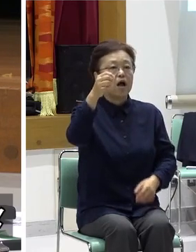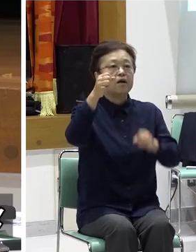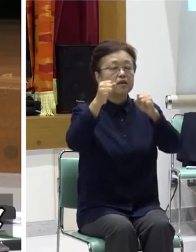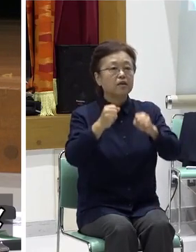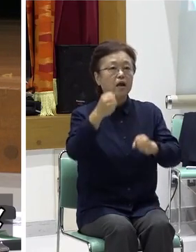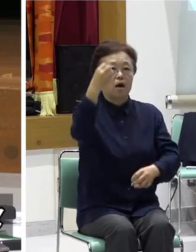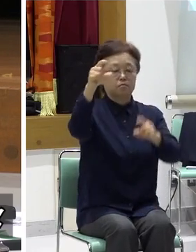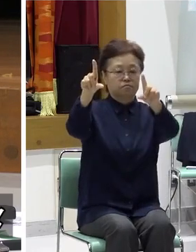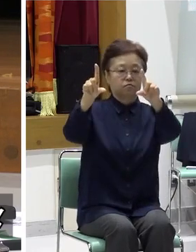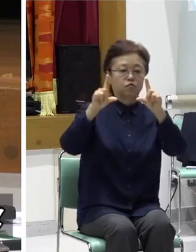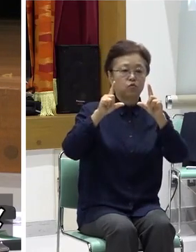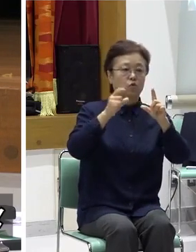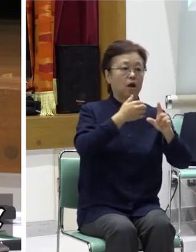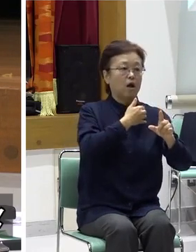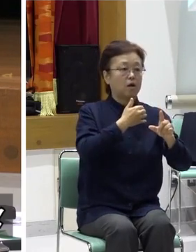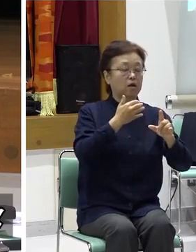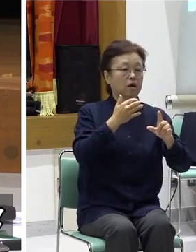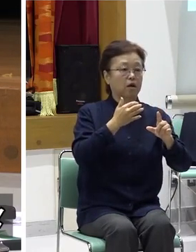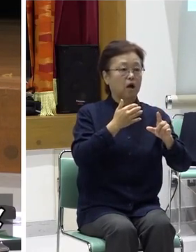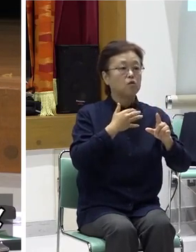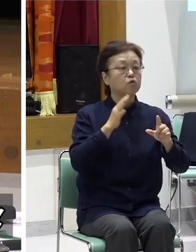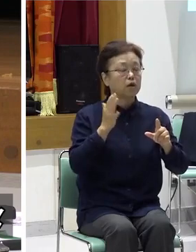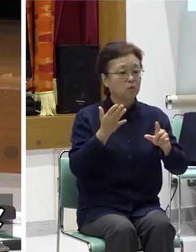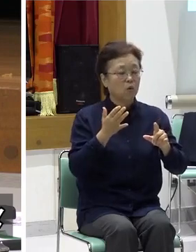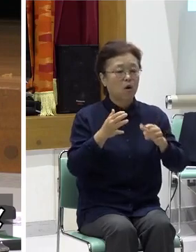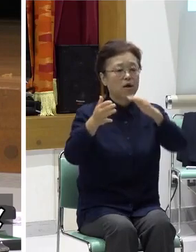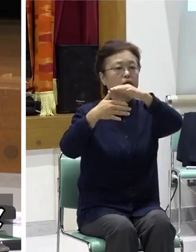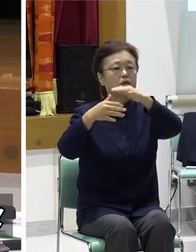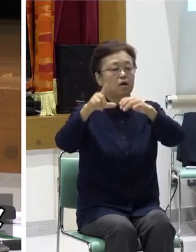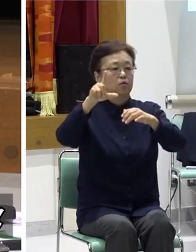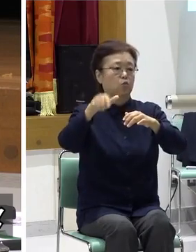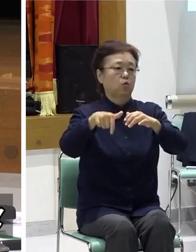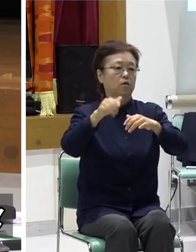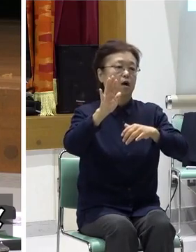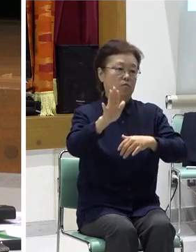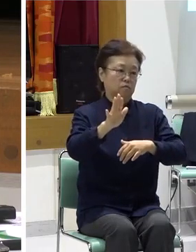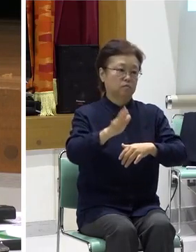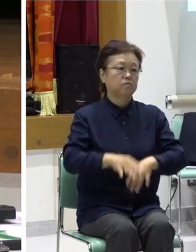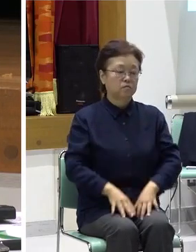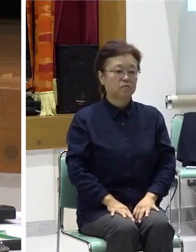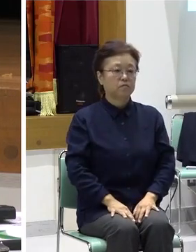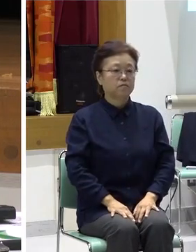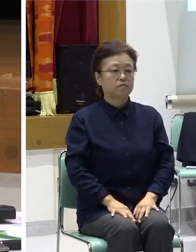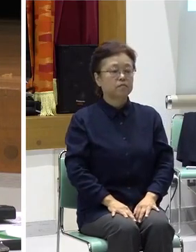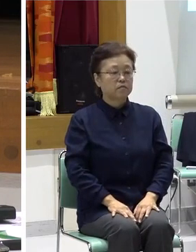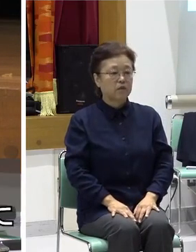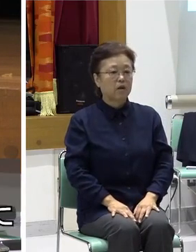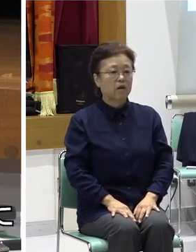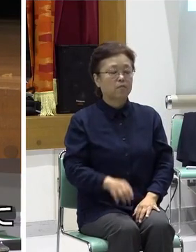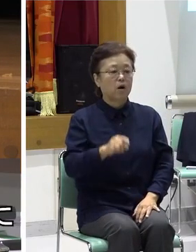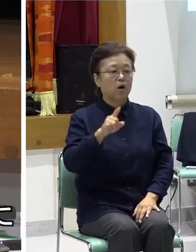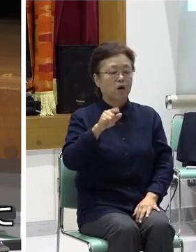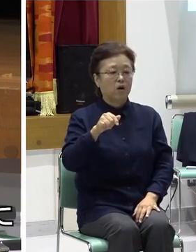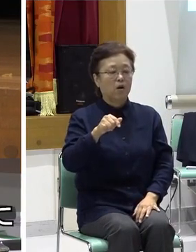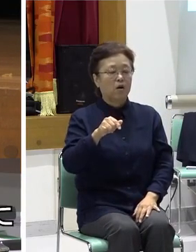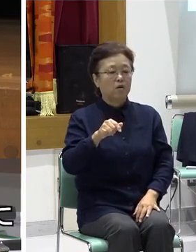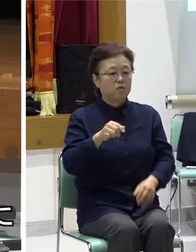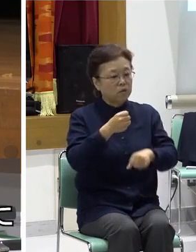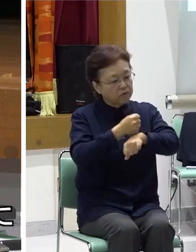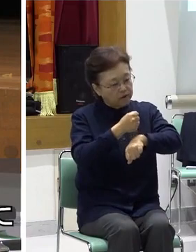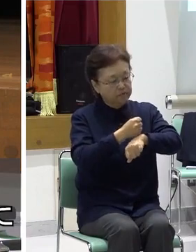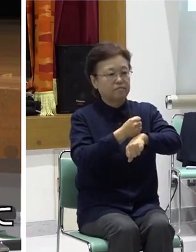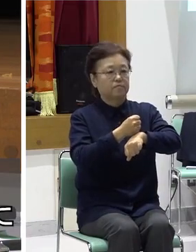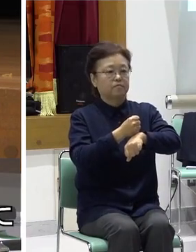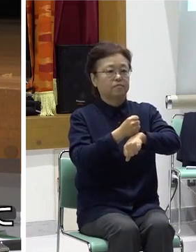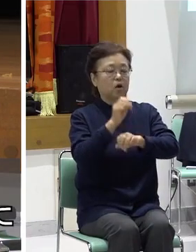ので、その状況でちょっと、なんかいろいろ、こう、情報をいただきながら対応するという、まあ、そんな感じがあったりして、